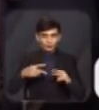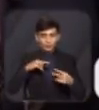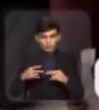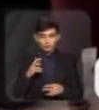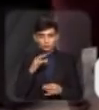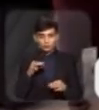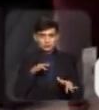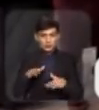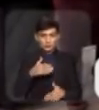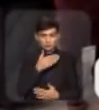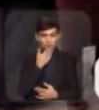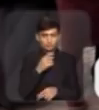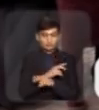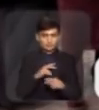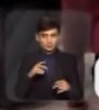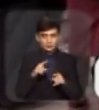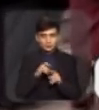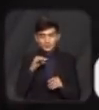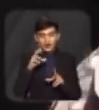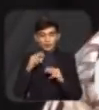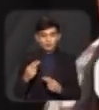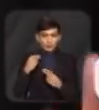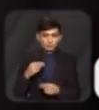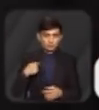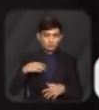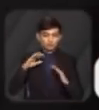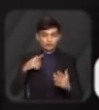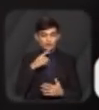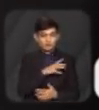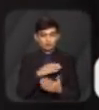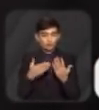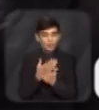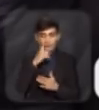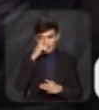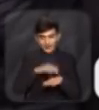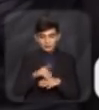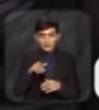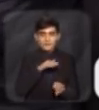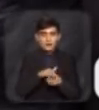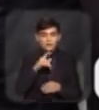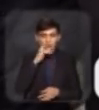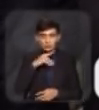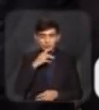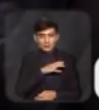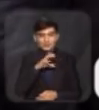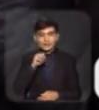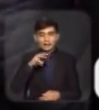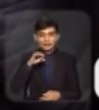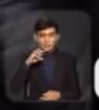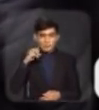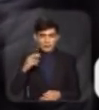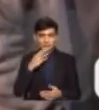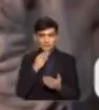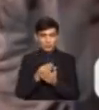делается. От бесконечных обещаний люди устали. Они уверены, что и новый аким их не выполнит. У жителя Саттыбека Нарметова